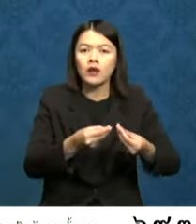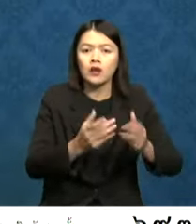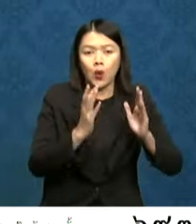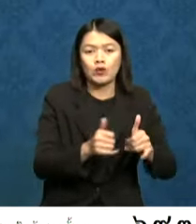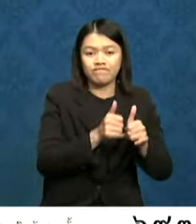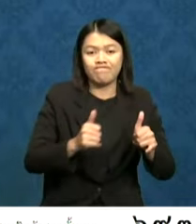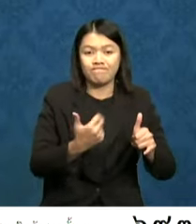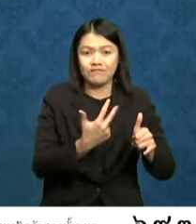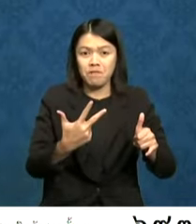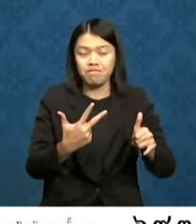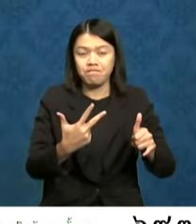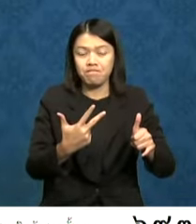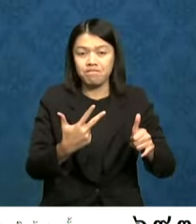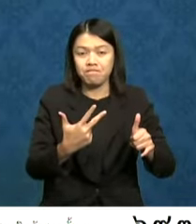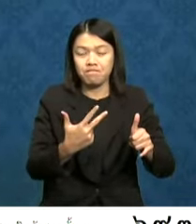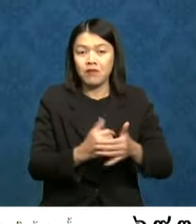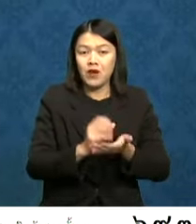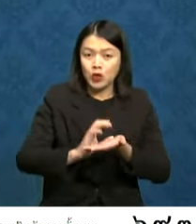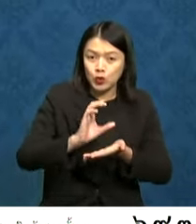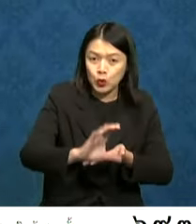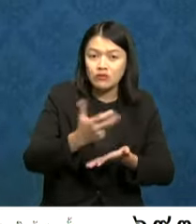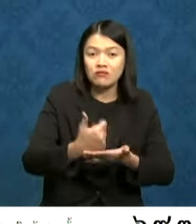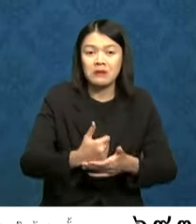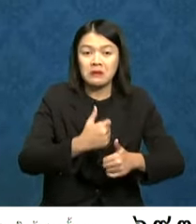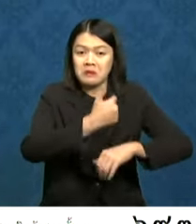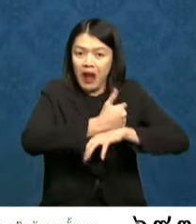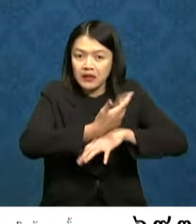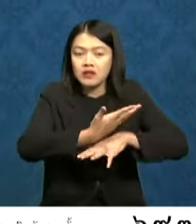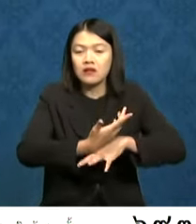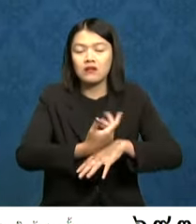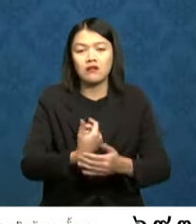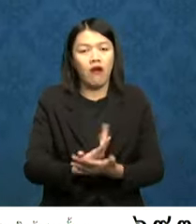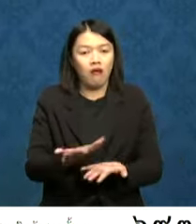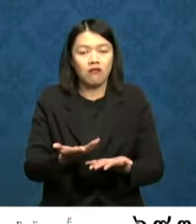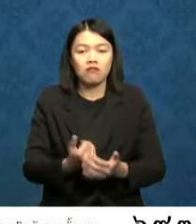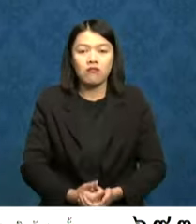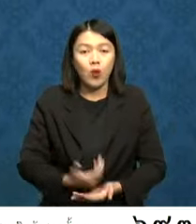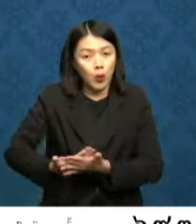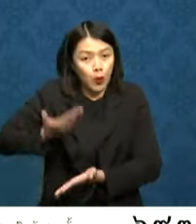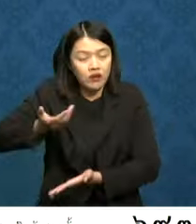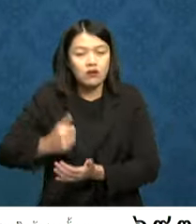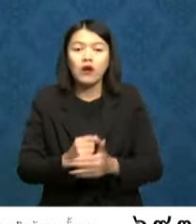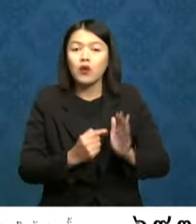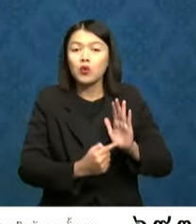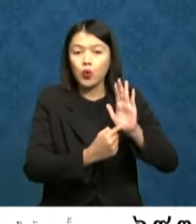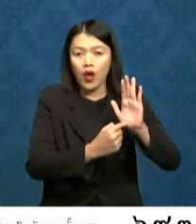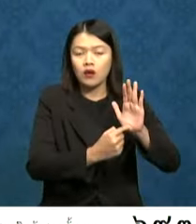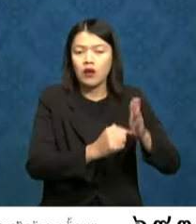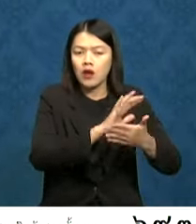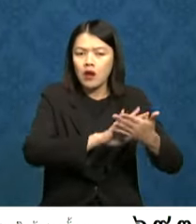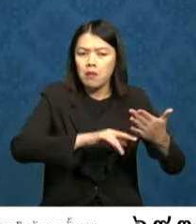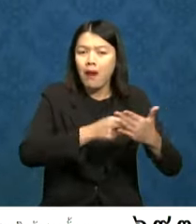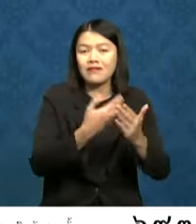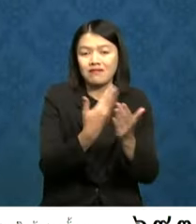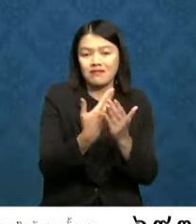นายนายใหญ่นายหน้าและนายทุนครับนายใหญ่นายหน้าและนายทุนที่ว่านั้นคืออะไรครับยกตัวอย่างกรณีนโยบายดิจิตอล